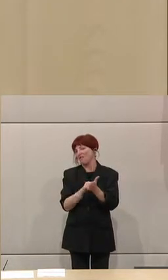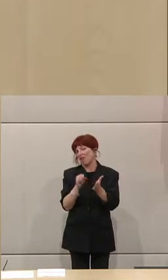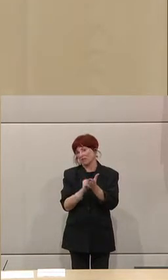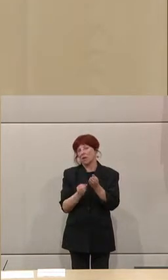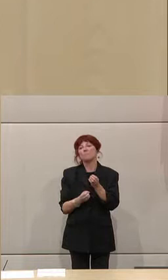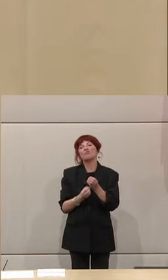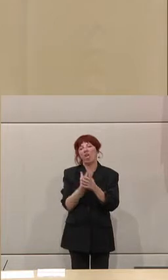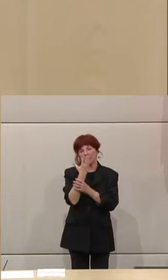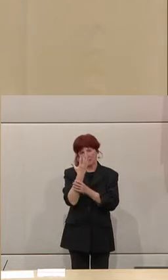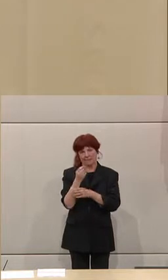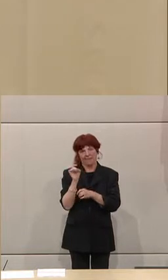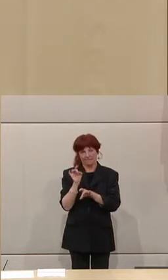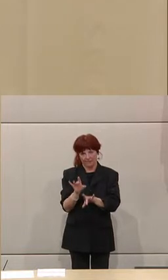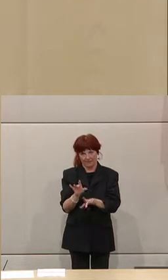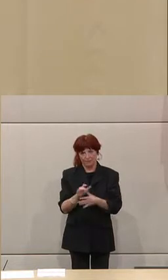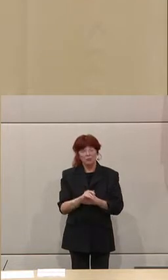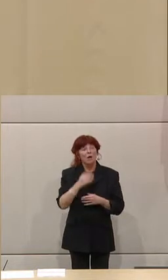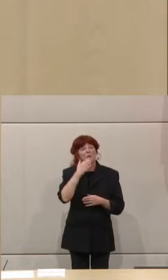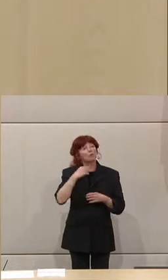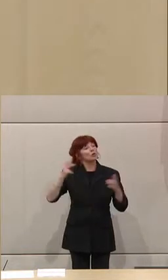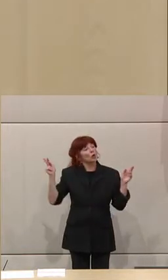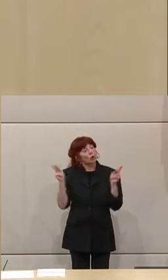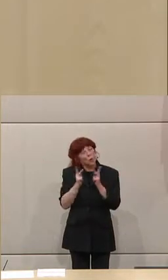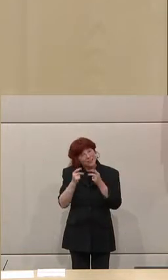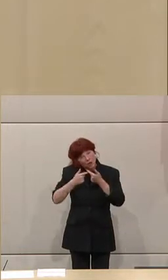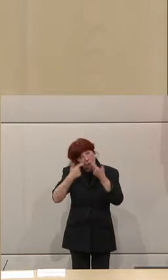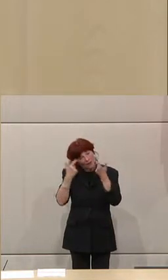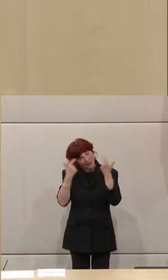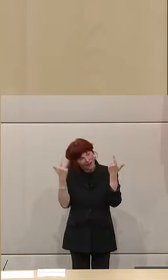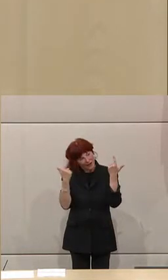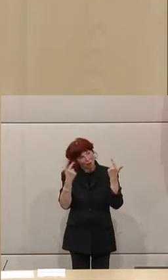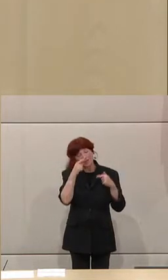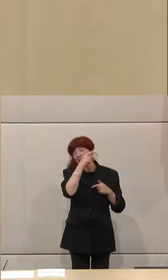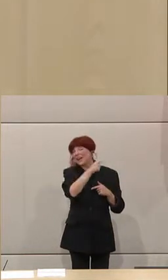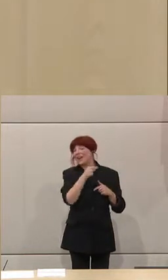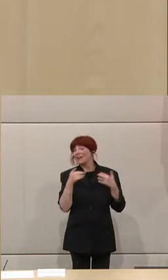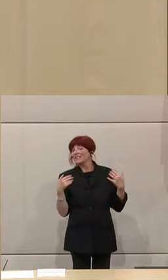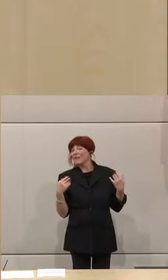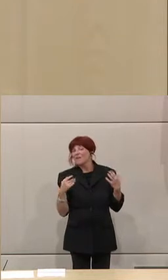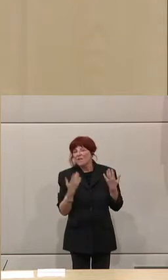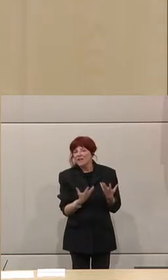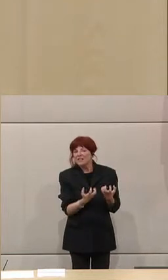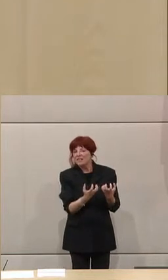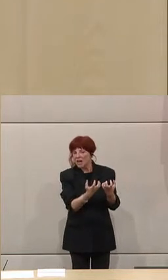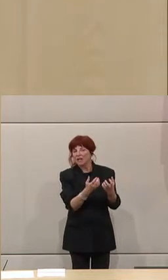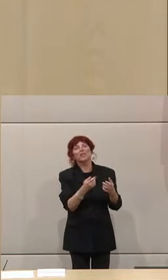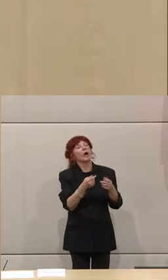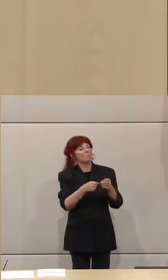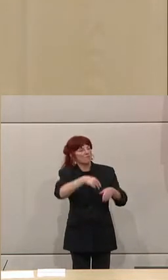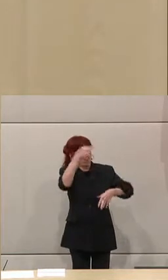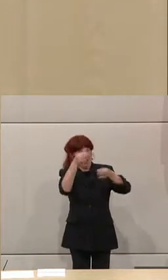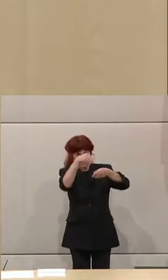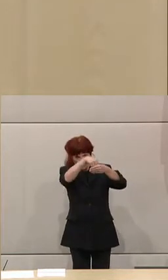Frau Lunacek auch kurz Aufklärung bringen. Also es wirkt an der Pflanze und nicht über den Boden. Die Pflanze nimmt